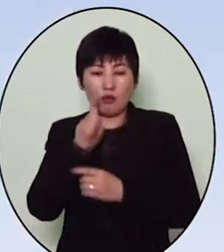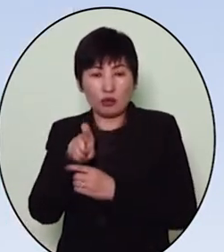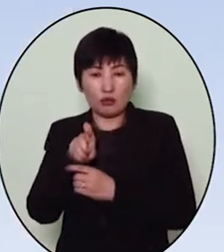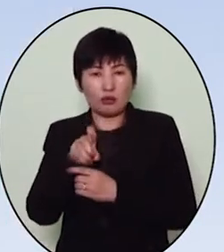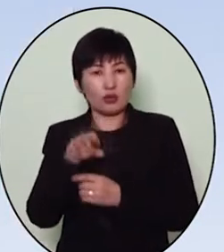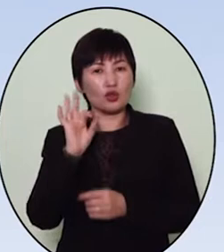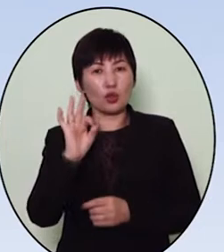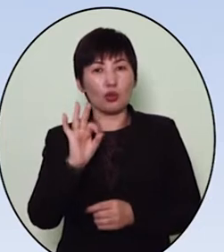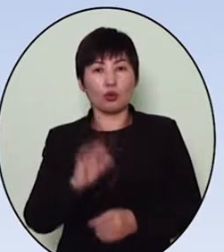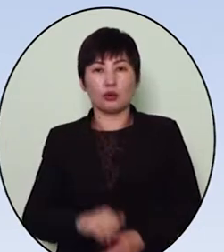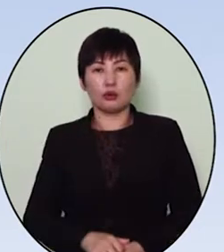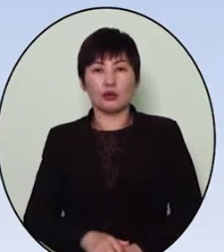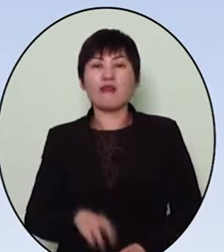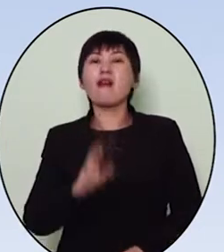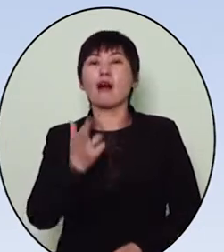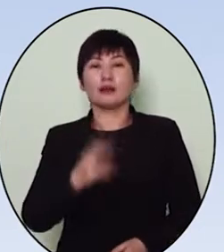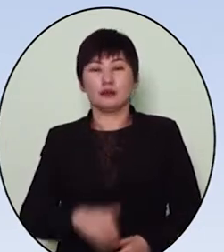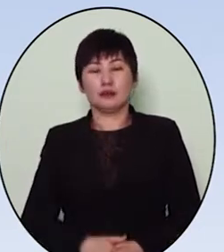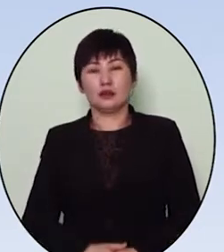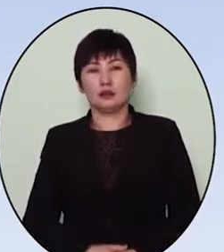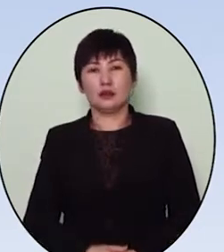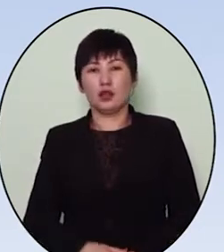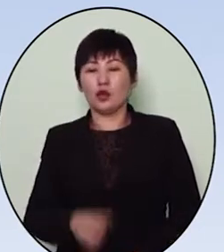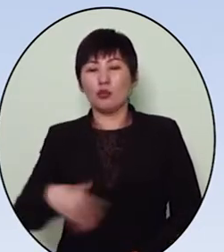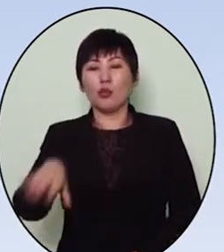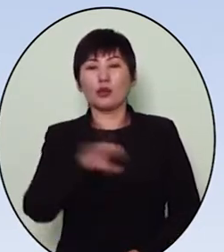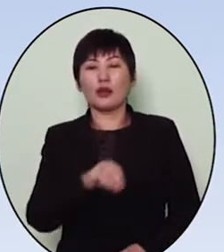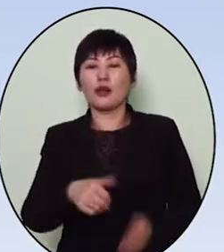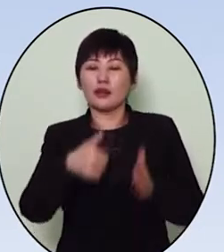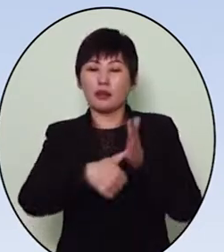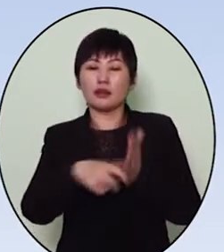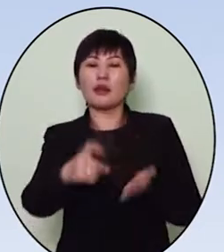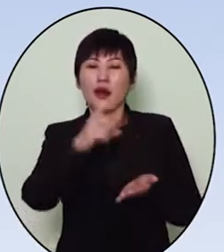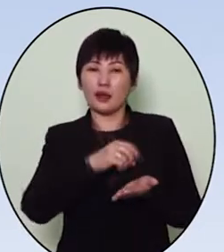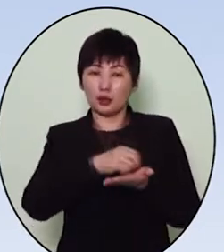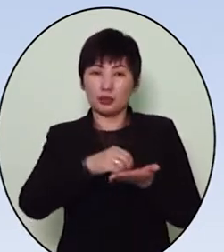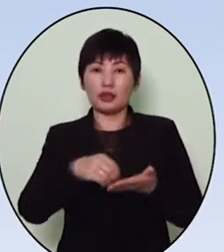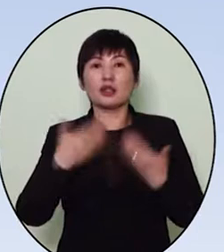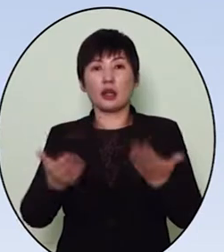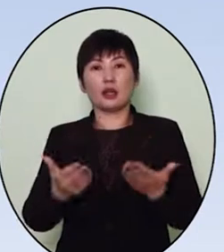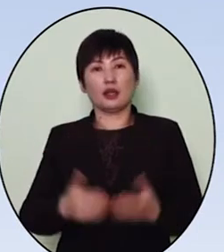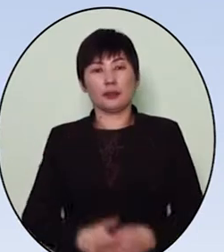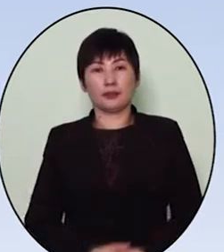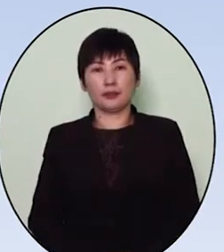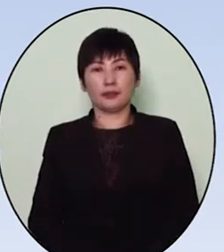бүгдээд суух нь зөв үү? Яагаад? Бүгдээрээ дэвтэртээ хариулж бичээ.